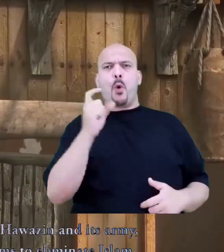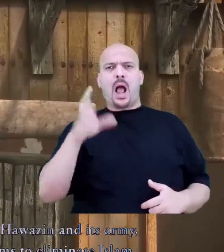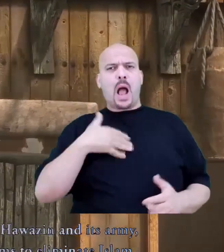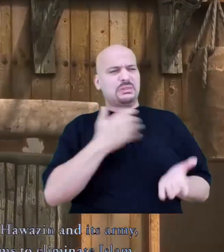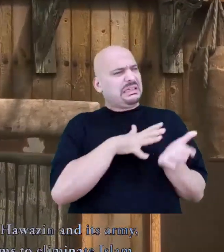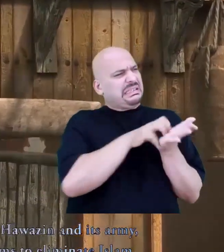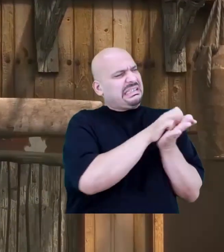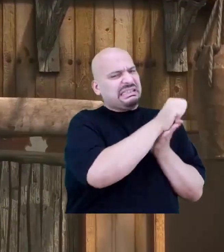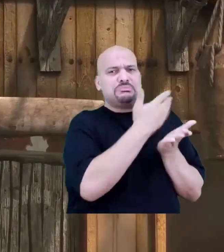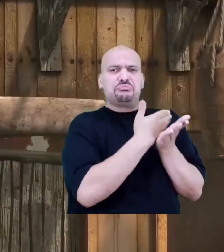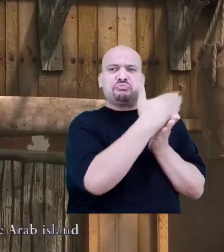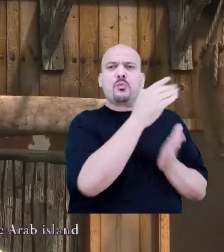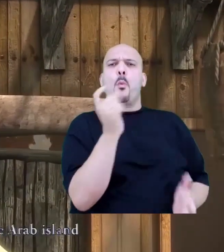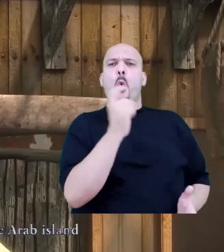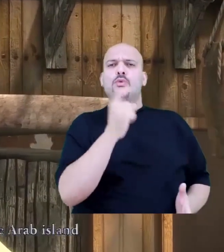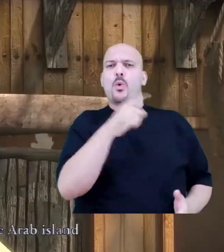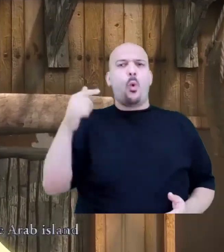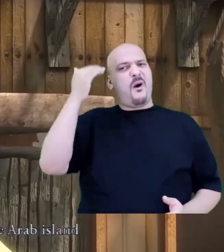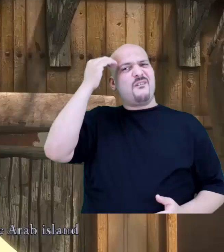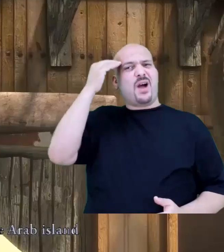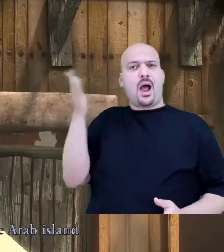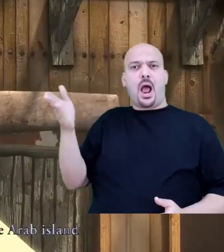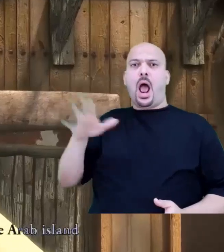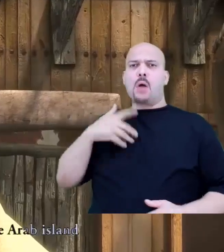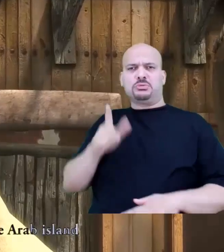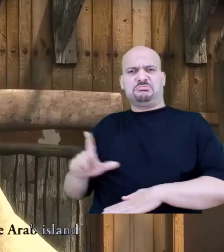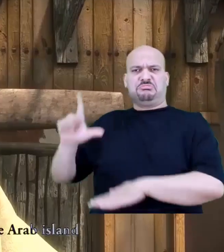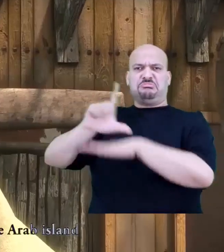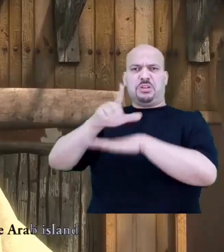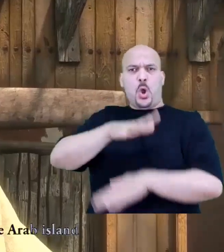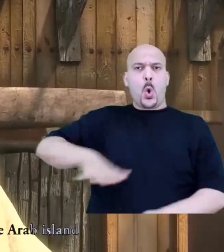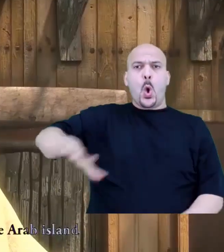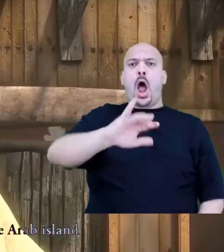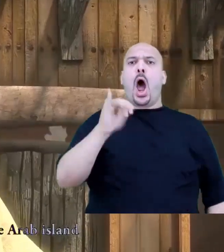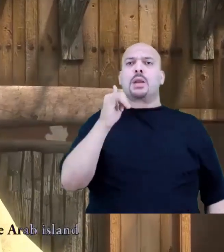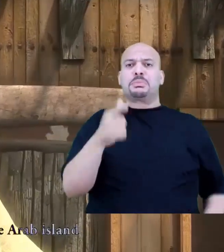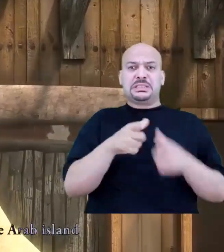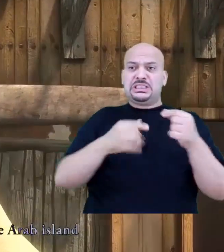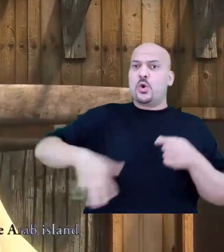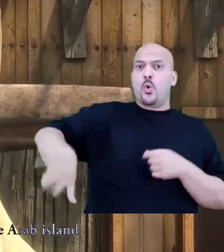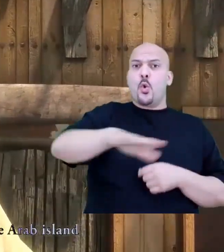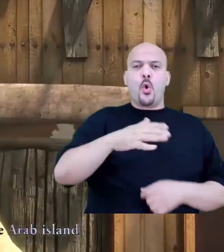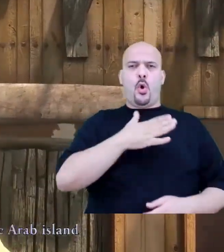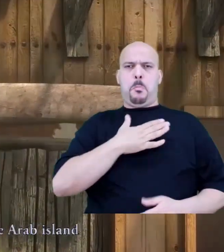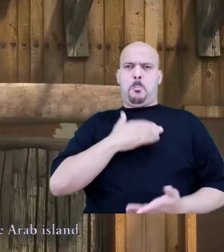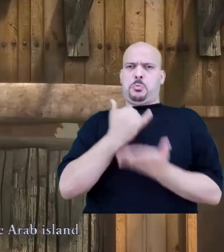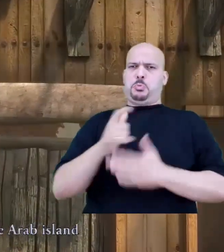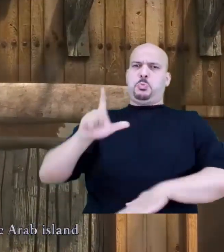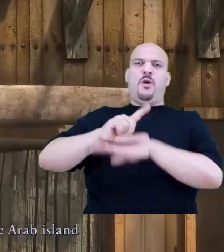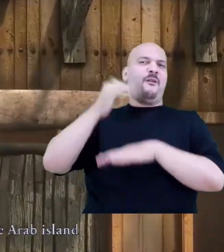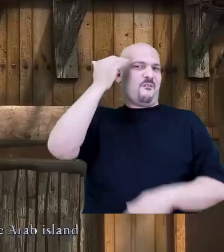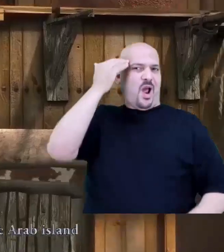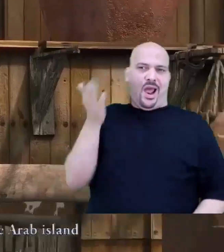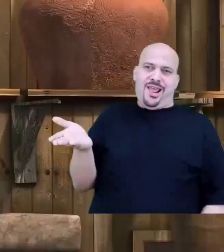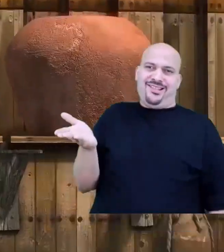على الإسلام، ليصبح بذلك ذا الكلمة العليا على الجزيرة العربية